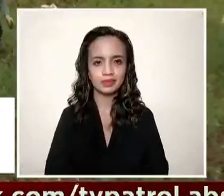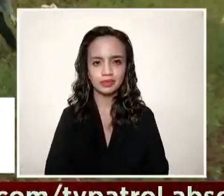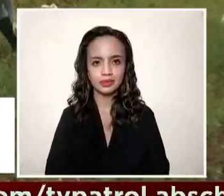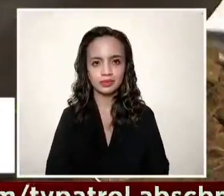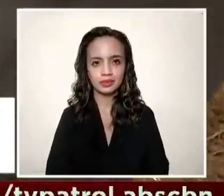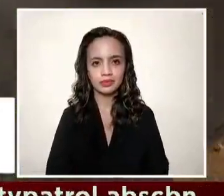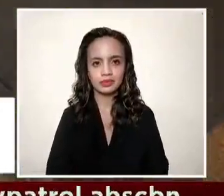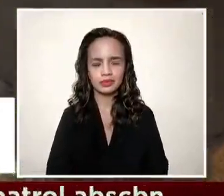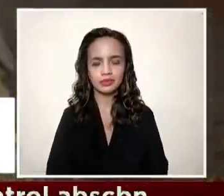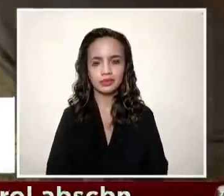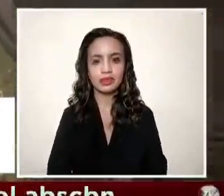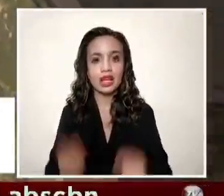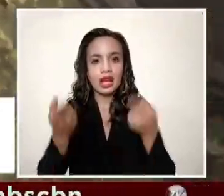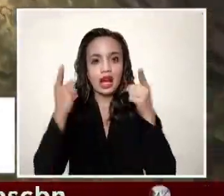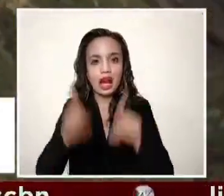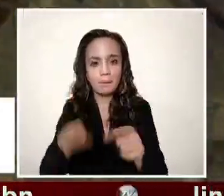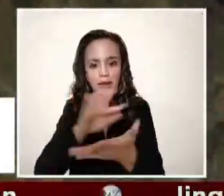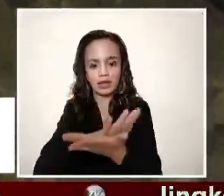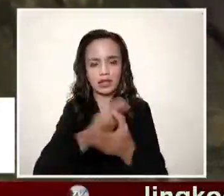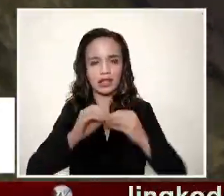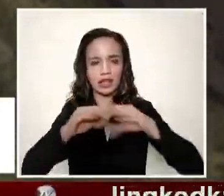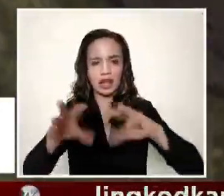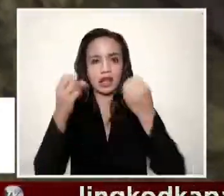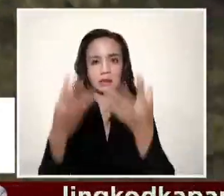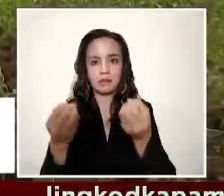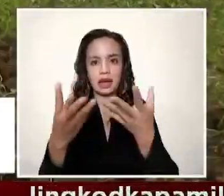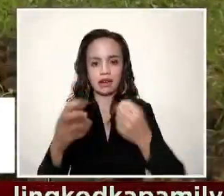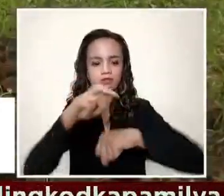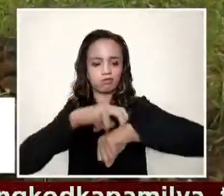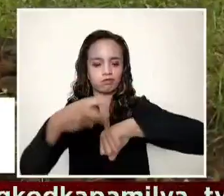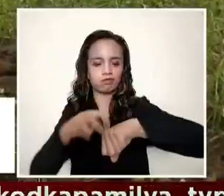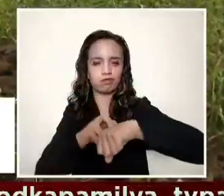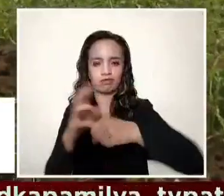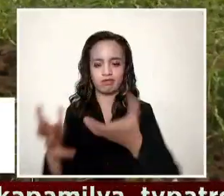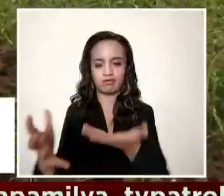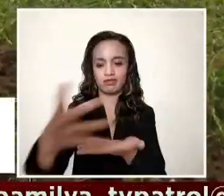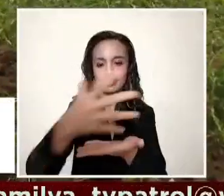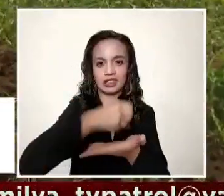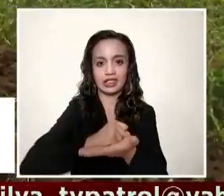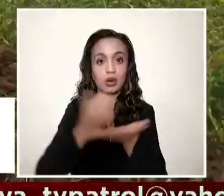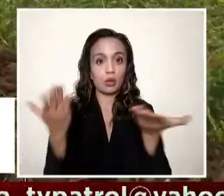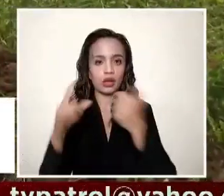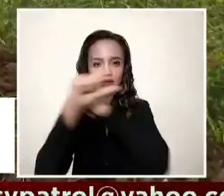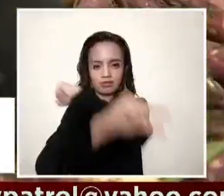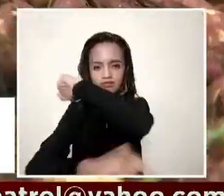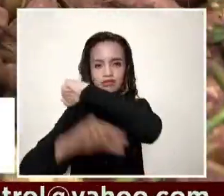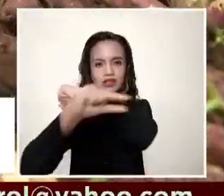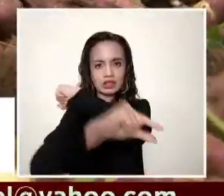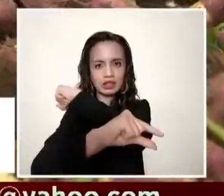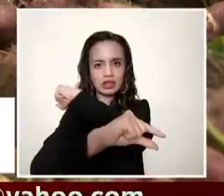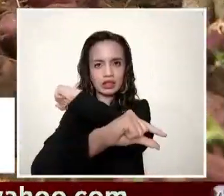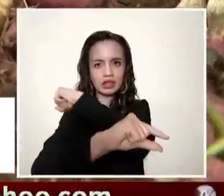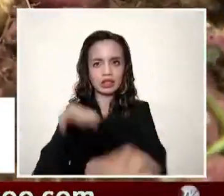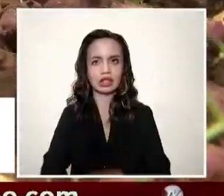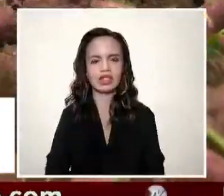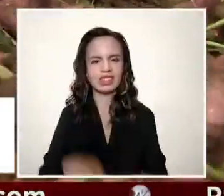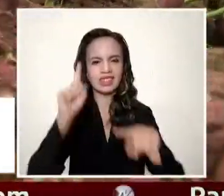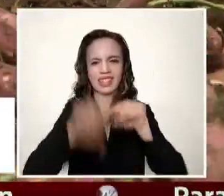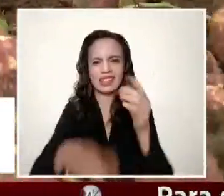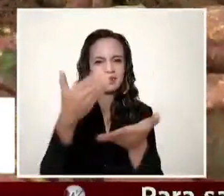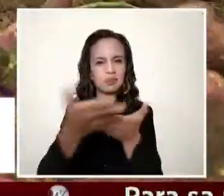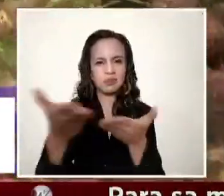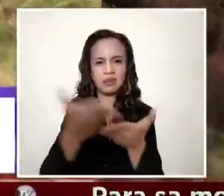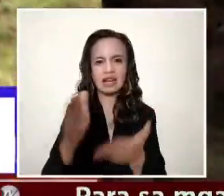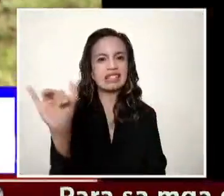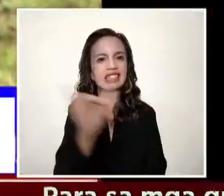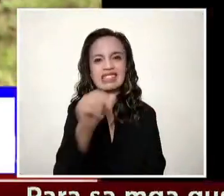Dahil sa pandemya, ang sako-sakong kamoting inaani sa tanimang ito sa Tayabas, Quezon ay di maipagbili gaya ng dati. Hindi